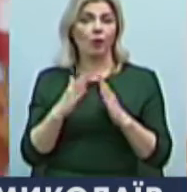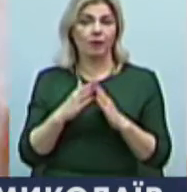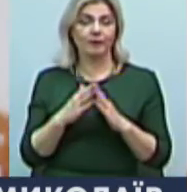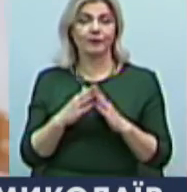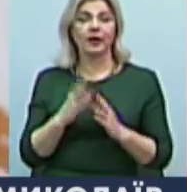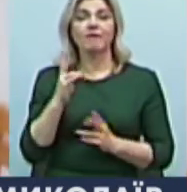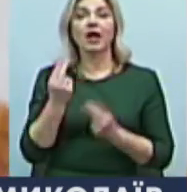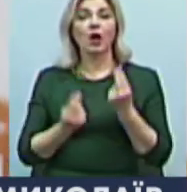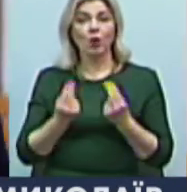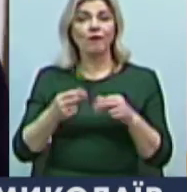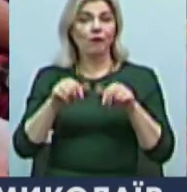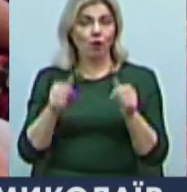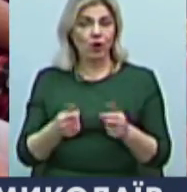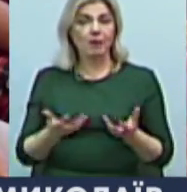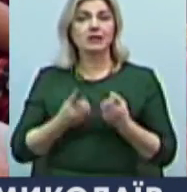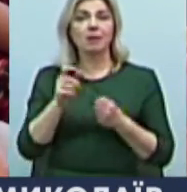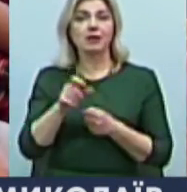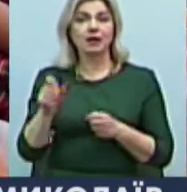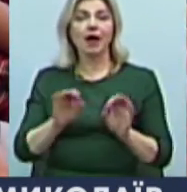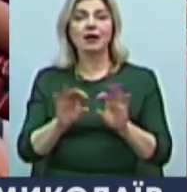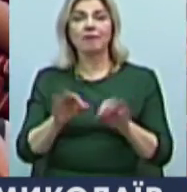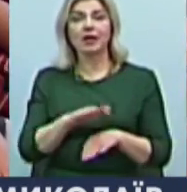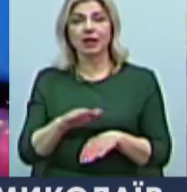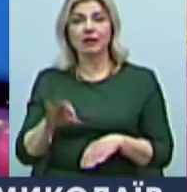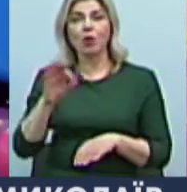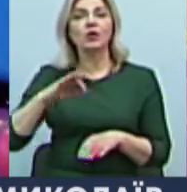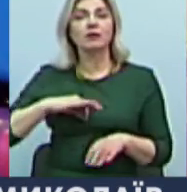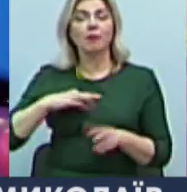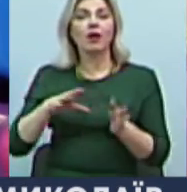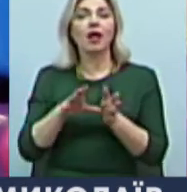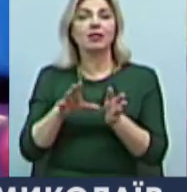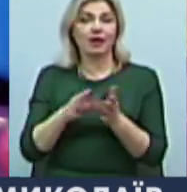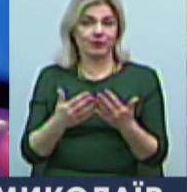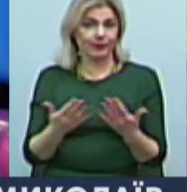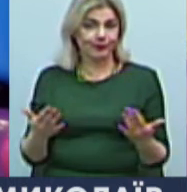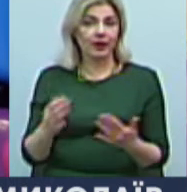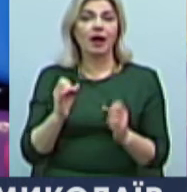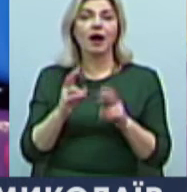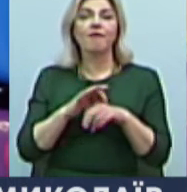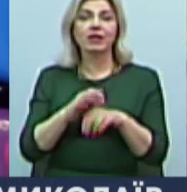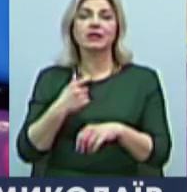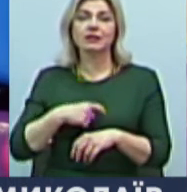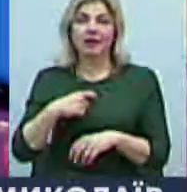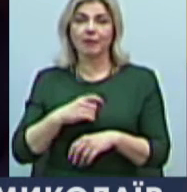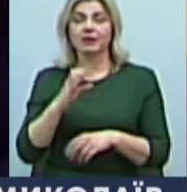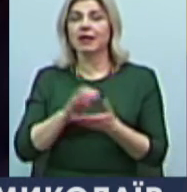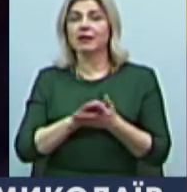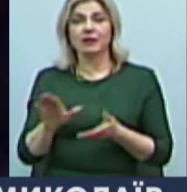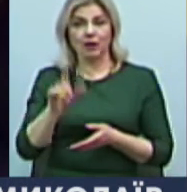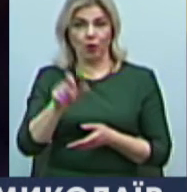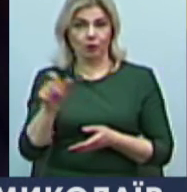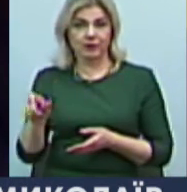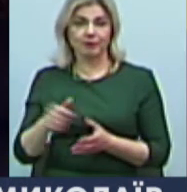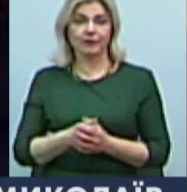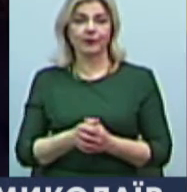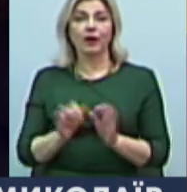В ігровій формі рятувальники розповіли дітям про експлуатацію електроприладів, як вести себе із незнайомцями.